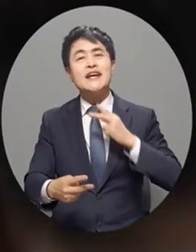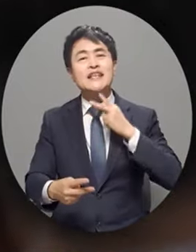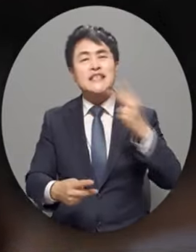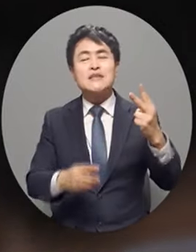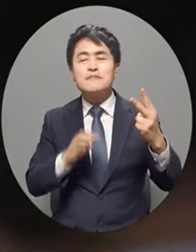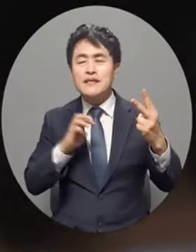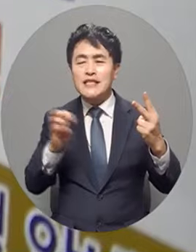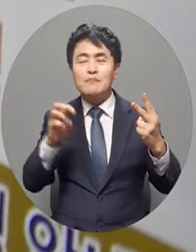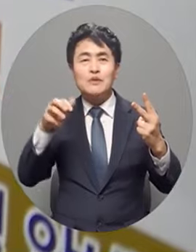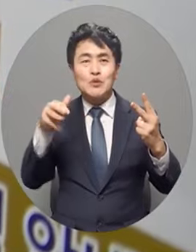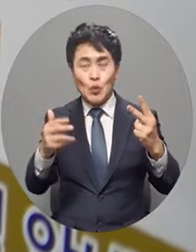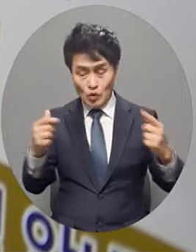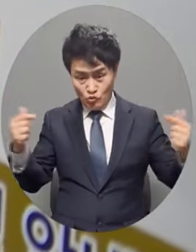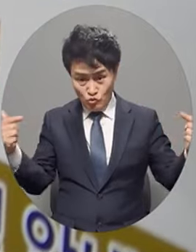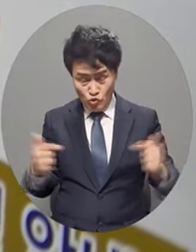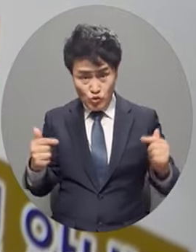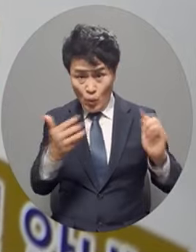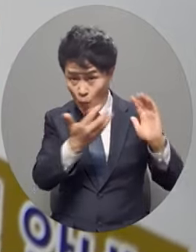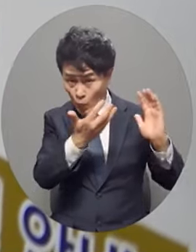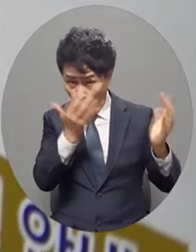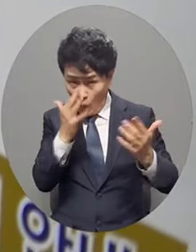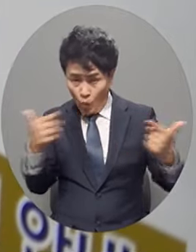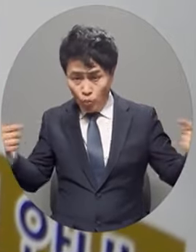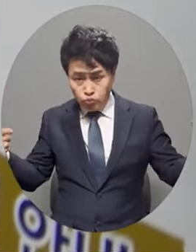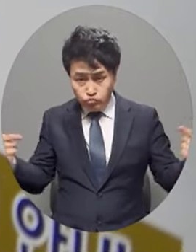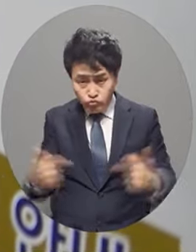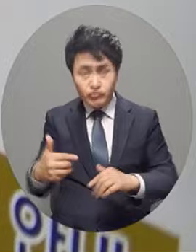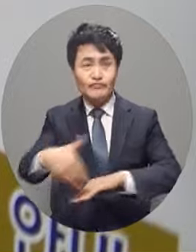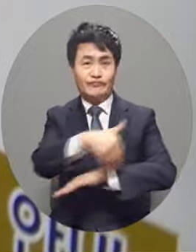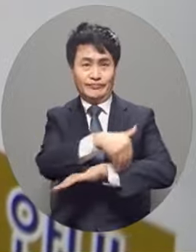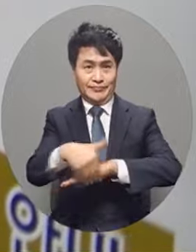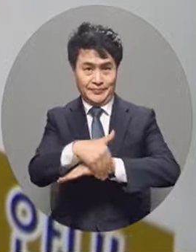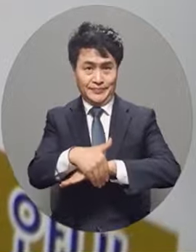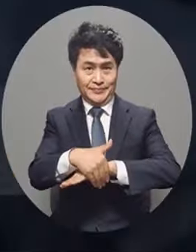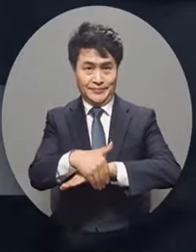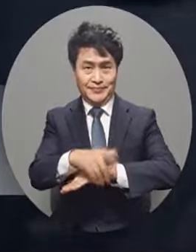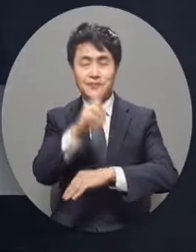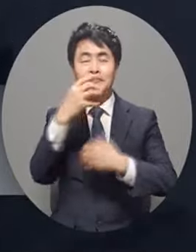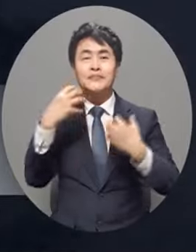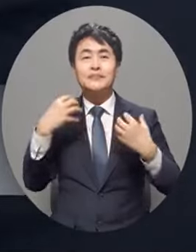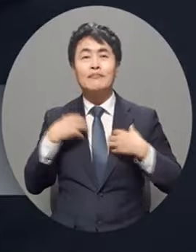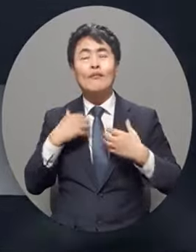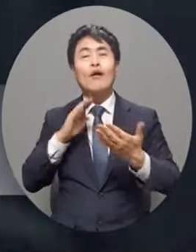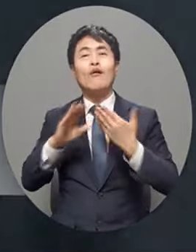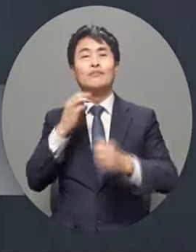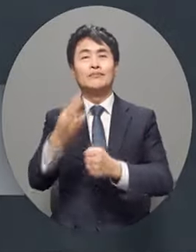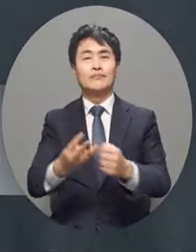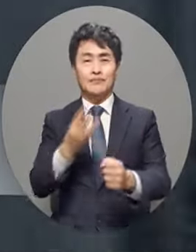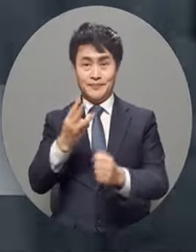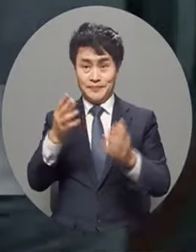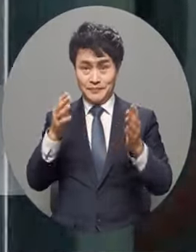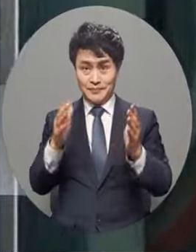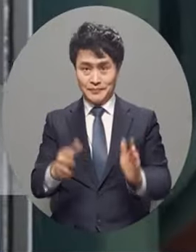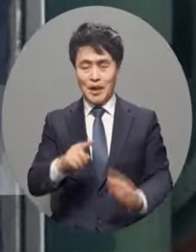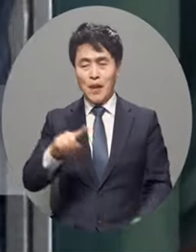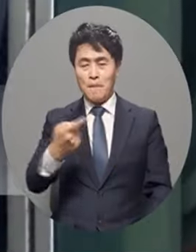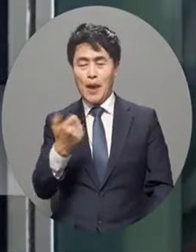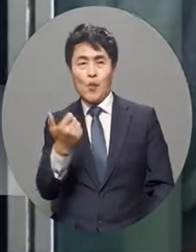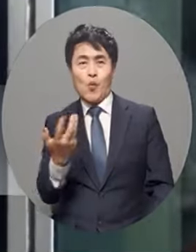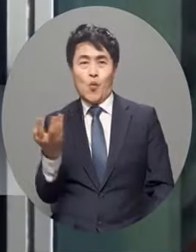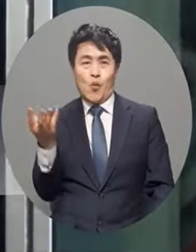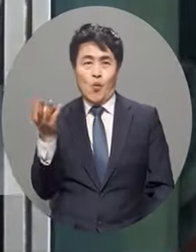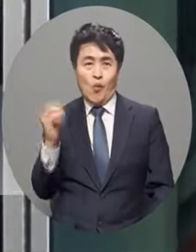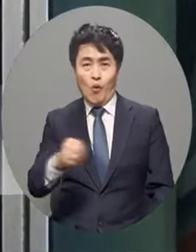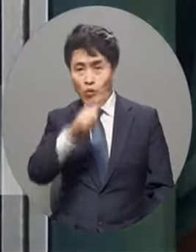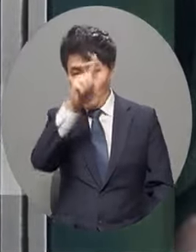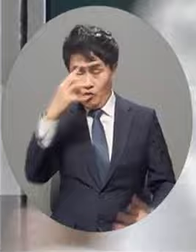30초대로 줄여 혼잡도를 낮춘다는 계획입니다. 여기에 정부가 향후 3년 동안 총 150억여 원의